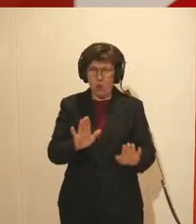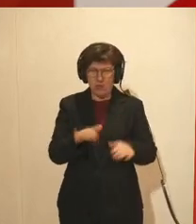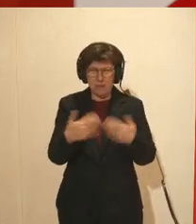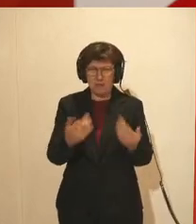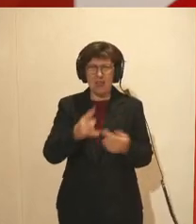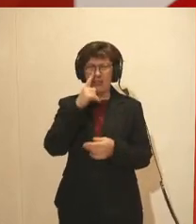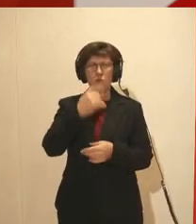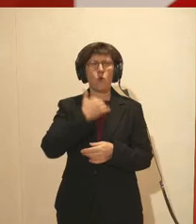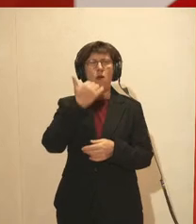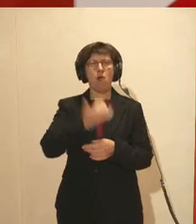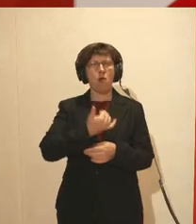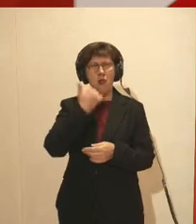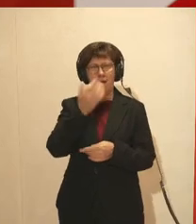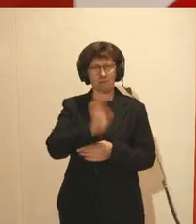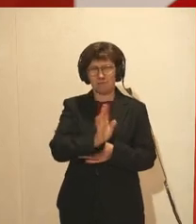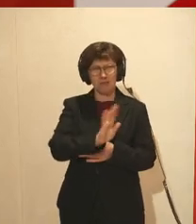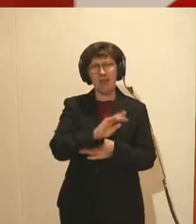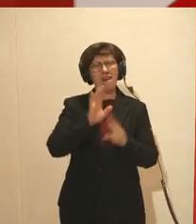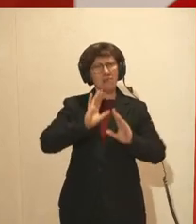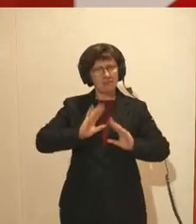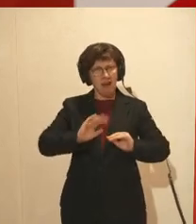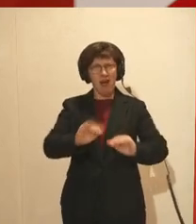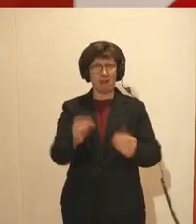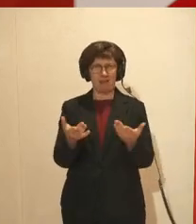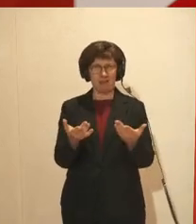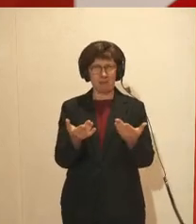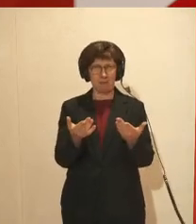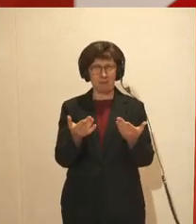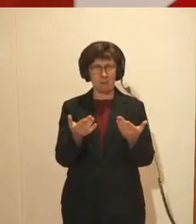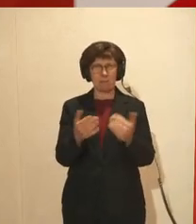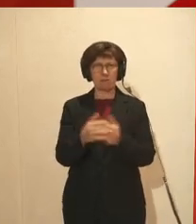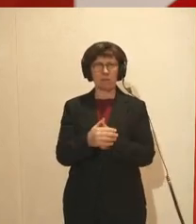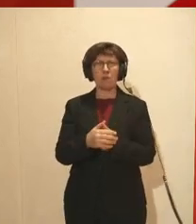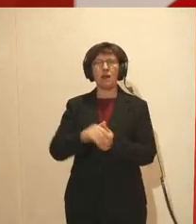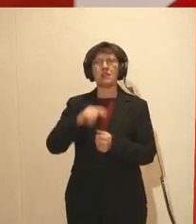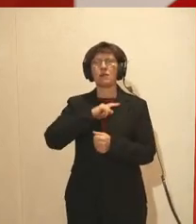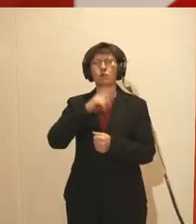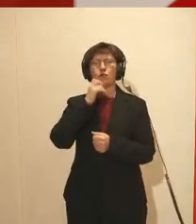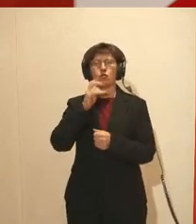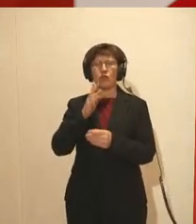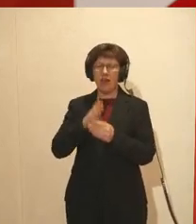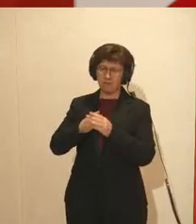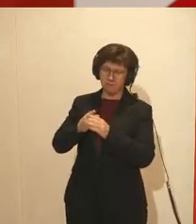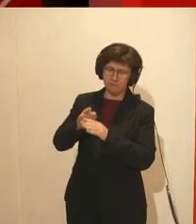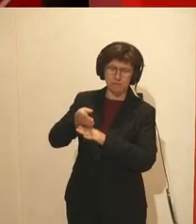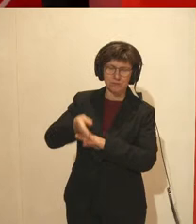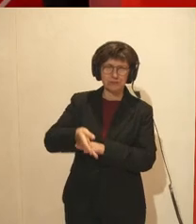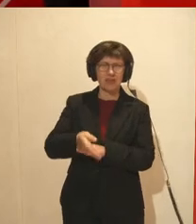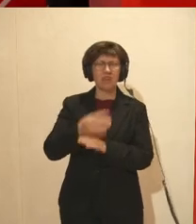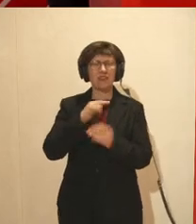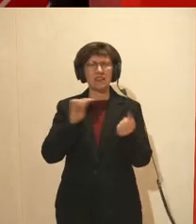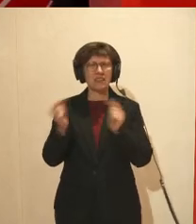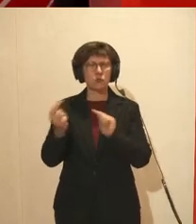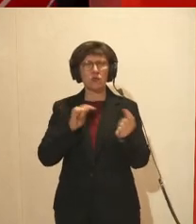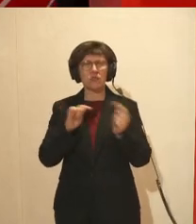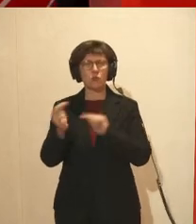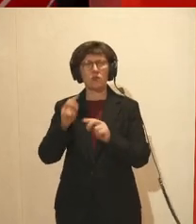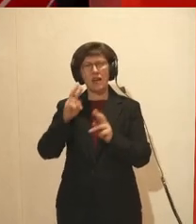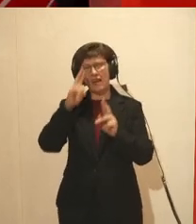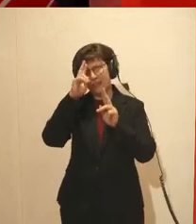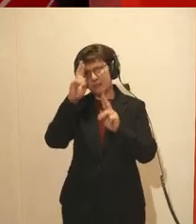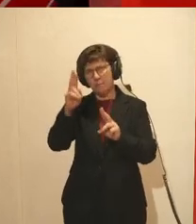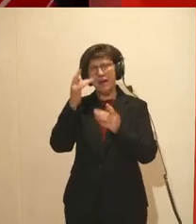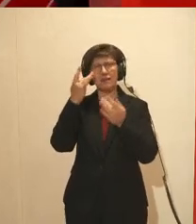eine rede das ist etwas das mit taten verbunden ist aber da würde ich gerne mal rein springen weil ist es nicht wir reden jetzt viel über respekt über